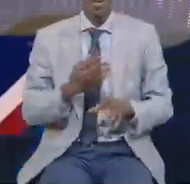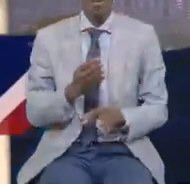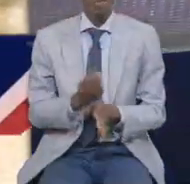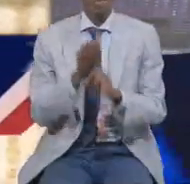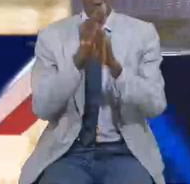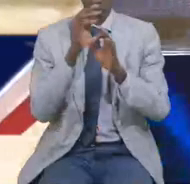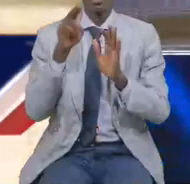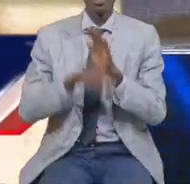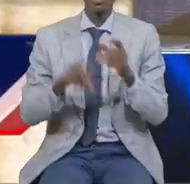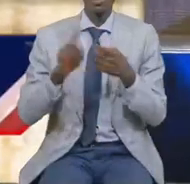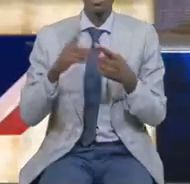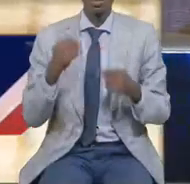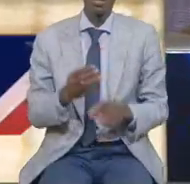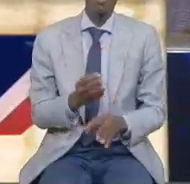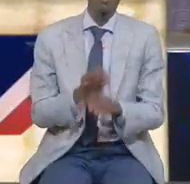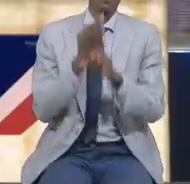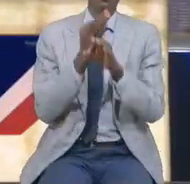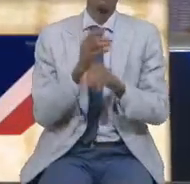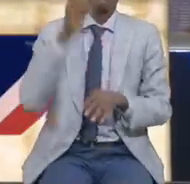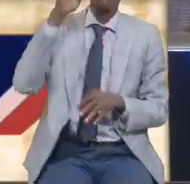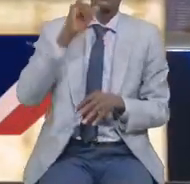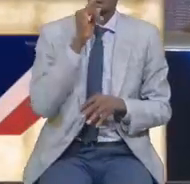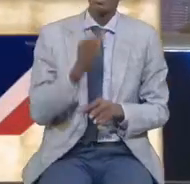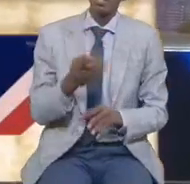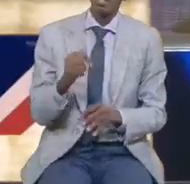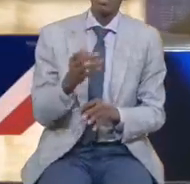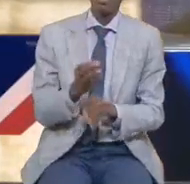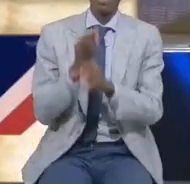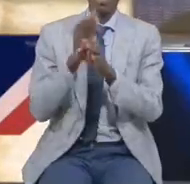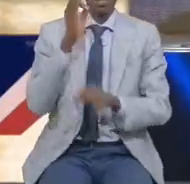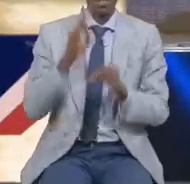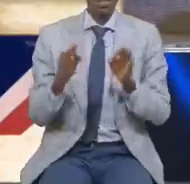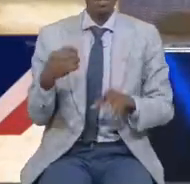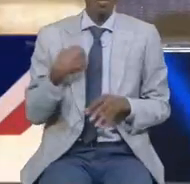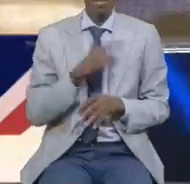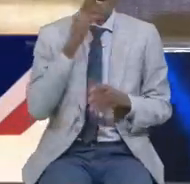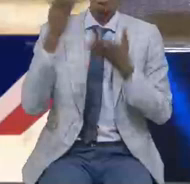leur claire consécration et leur fidélité au fidèle. Lui, il est fidèle.